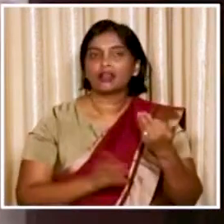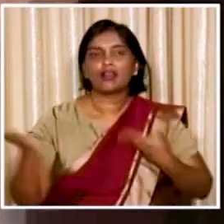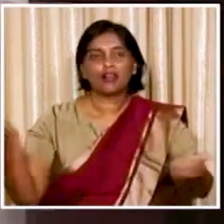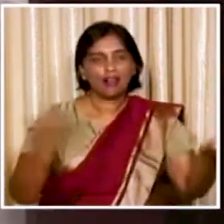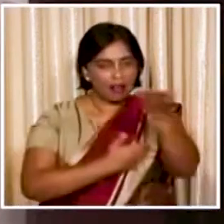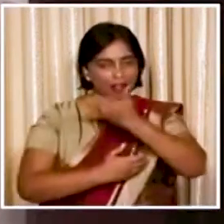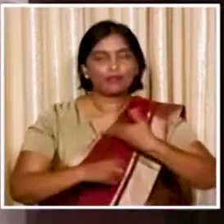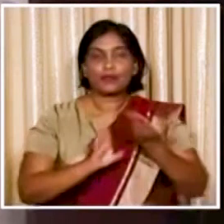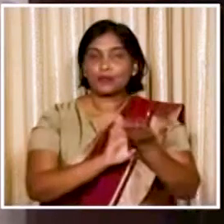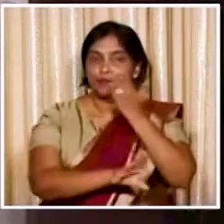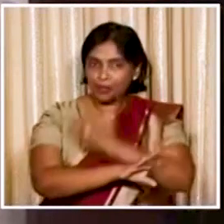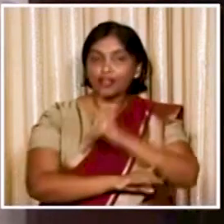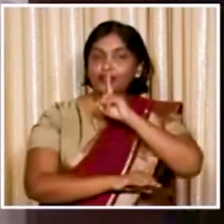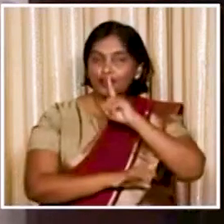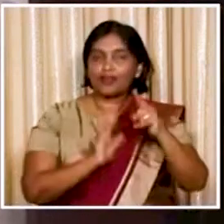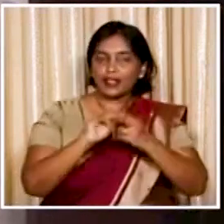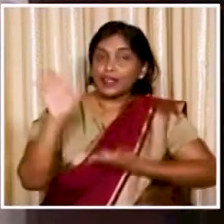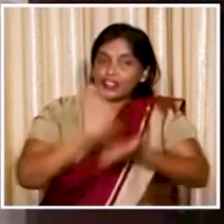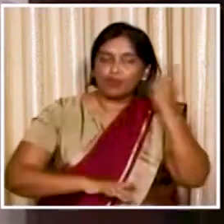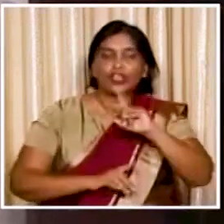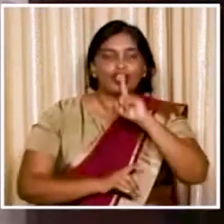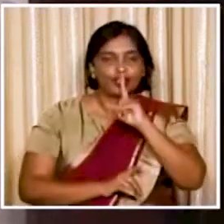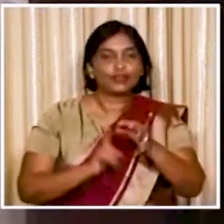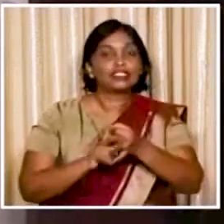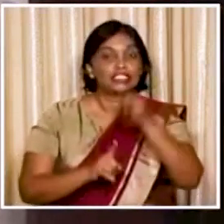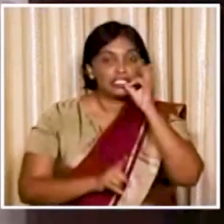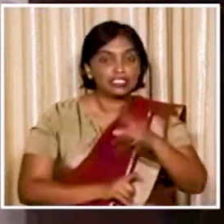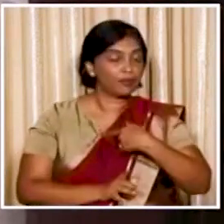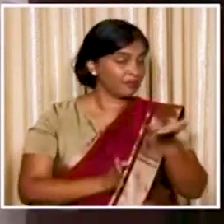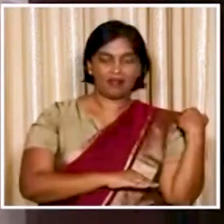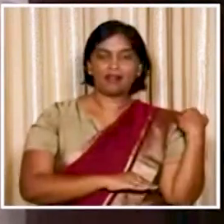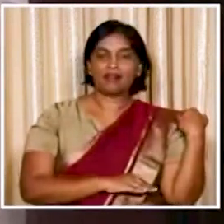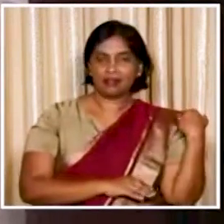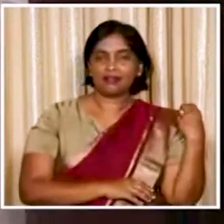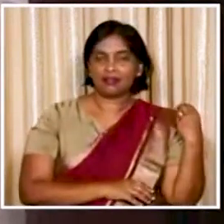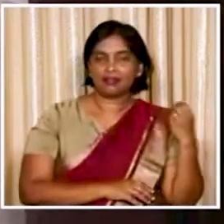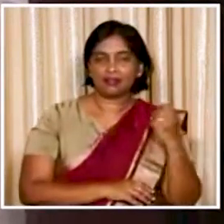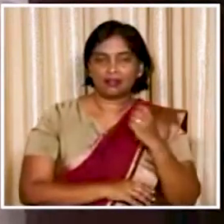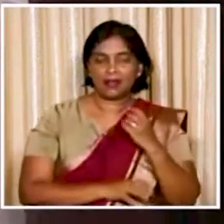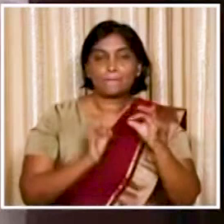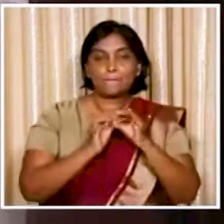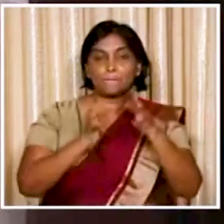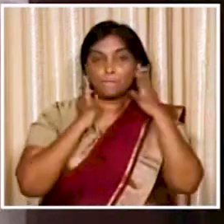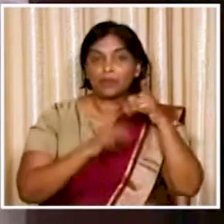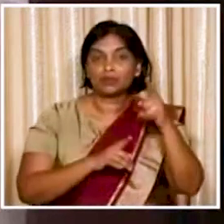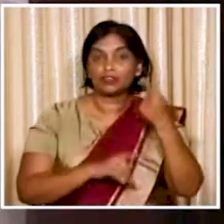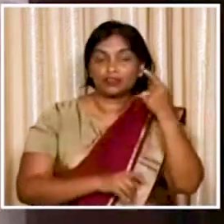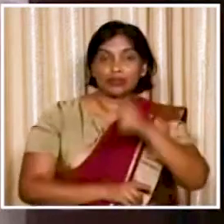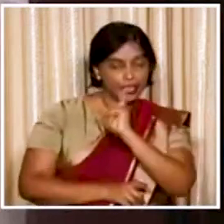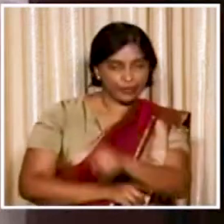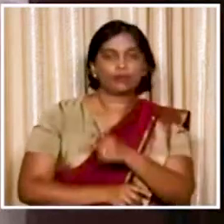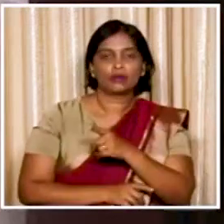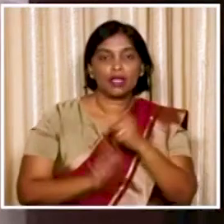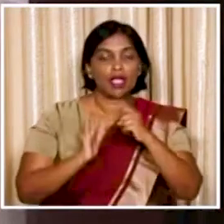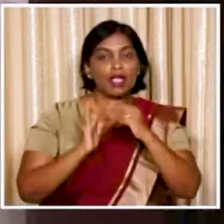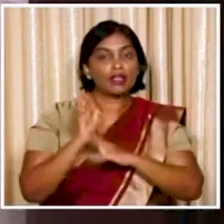ඔක්කොම වේලාසනින්ම කිව්වා IMF එකට යන් කියලා. ජනාධිපතිතුමා මේ පැත්තේ ඉන්නකොට අර බැසිල් රාජපක්ෂට ඇඟිල්ල දික් කළා